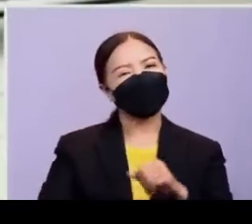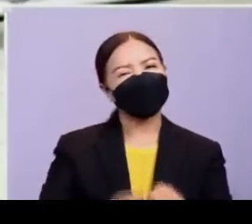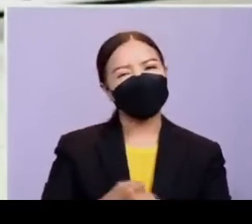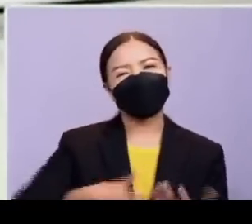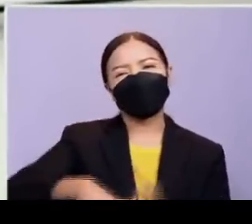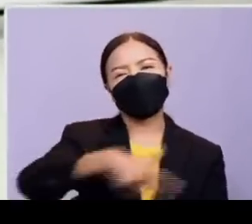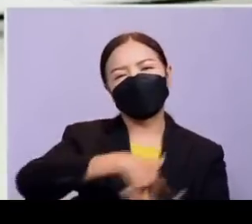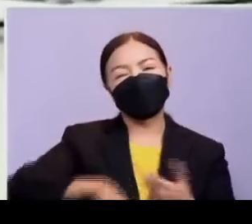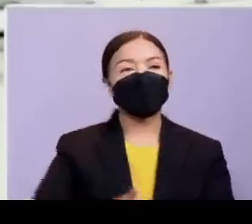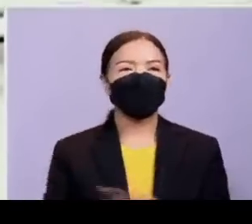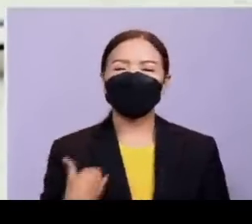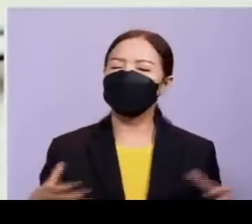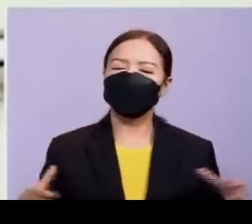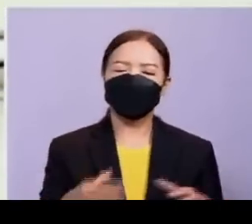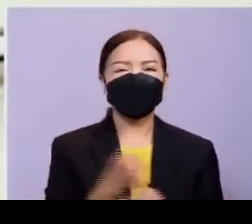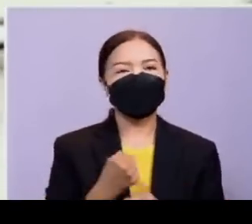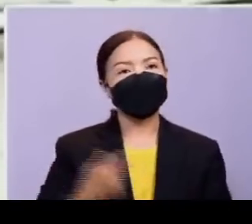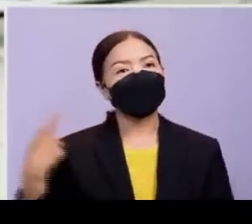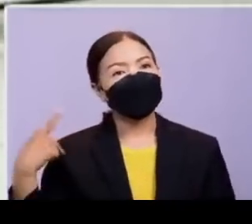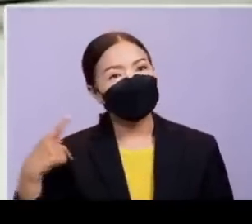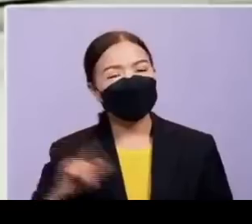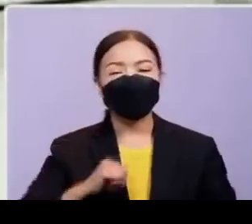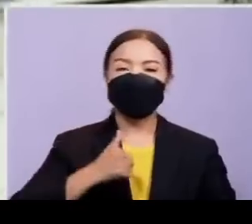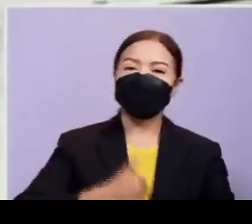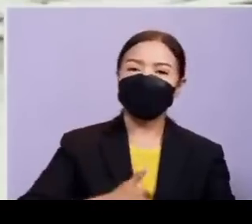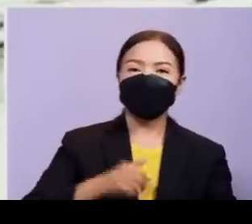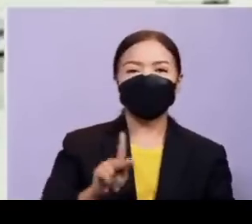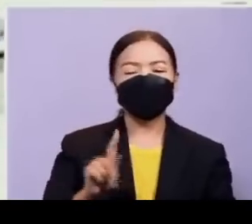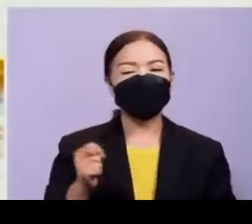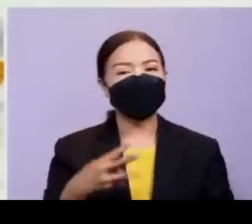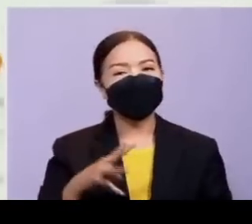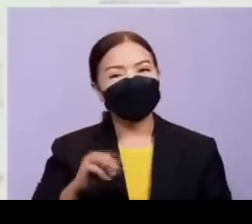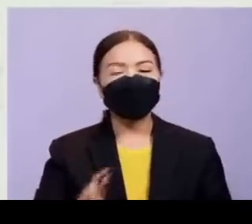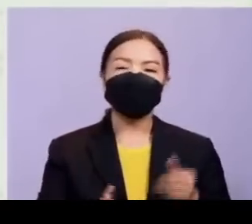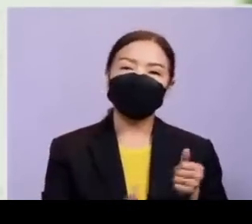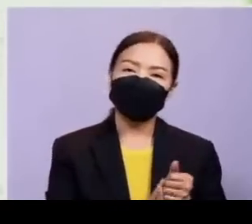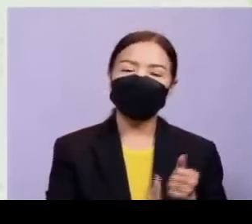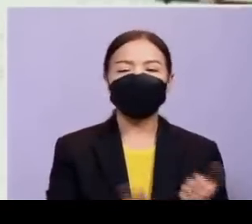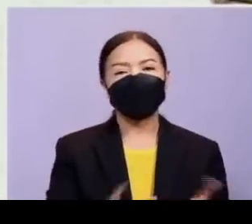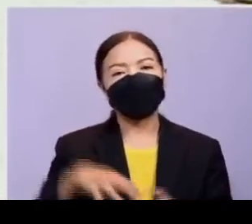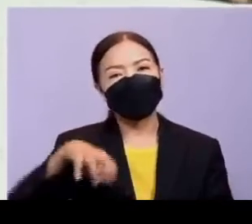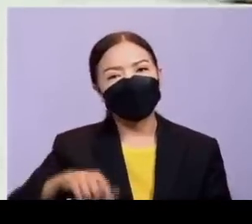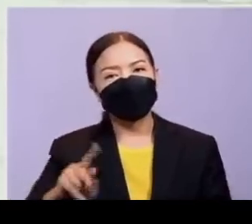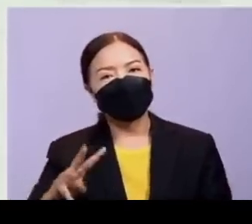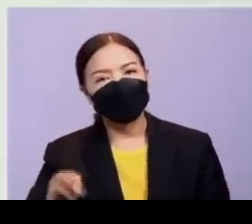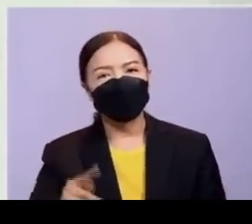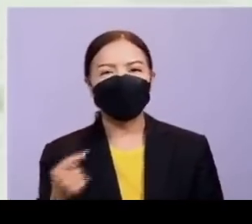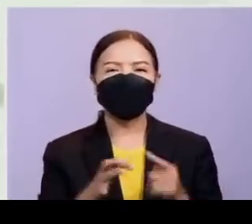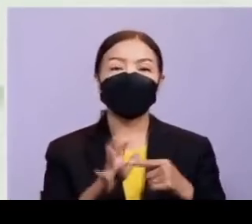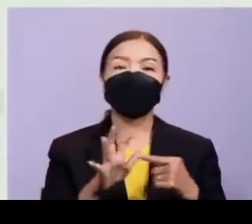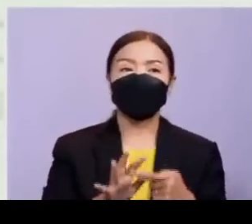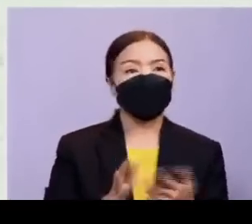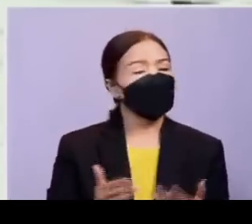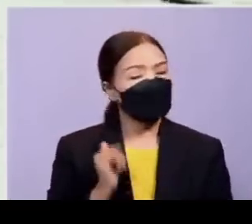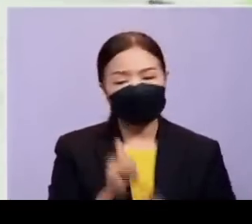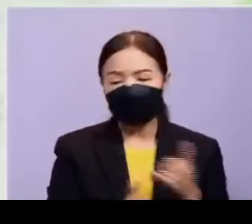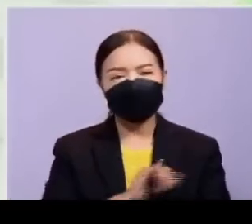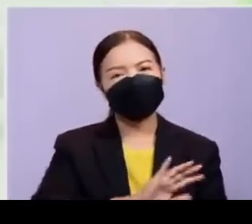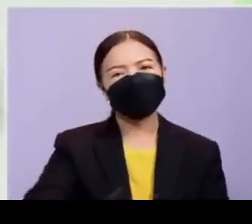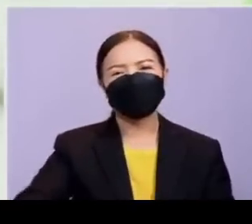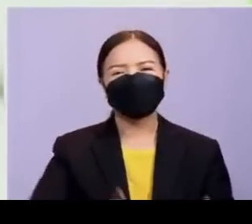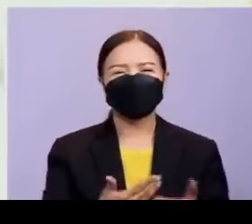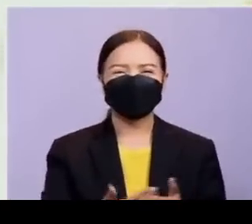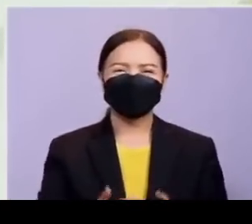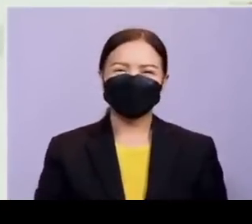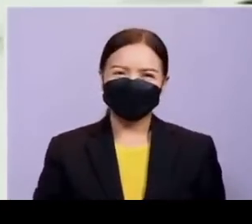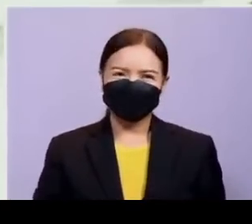ไปกับใครบ้างทั้งทีมค่ะทั้งปลัดทั้งผู้บริหารกทมทั้งรองผู้ว่าทั้งกรมเจ้าท่าใครไม่ไปก็เดี๋ยวจะตกขบวนนะ